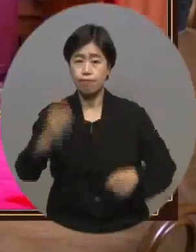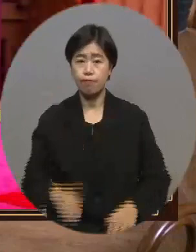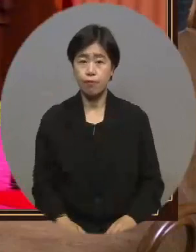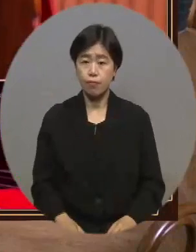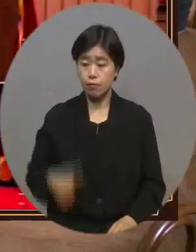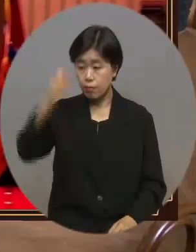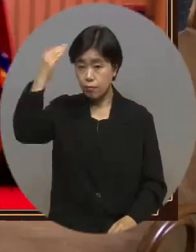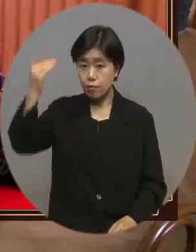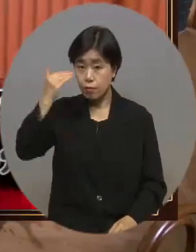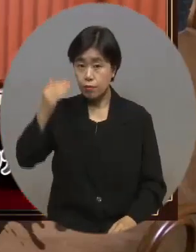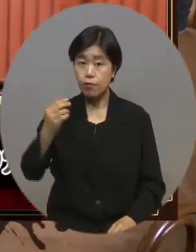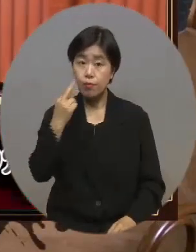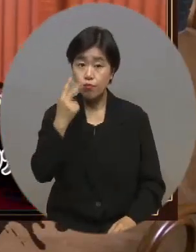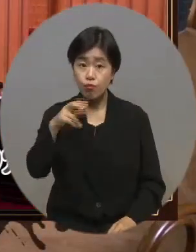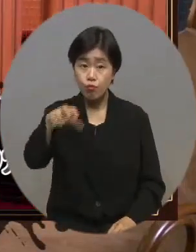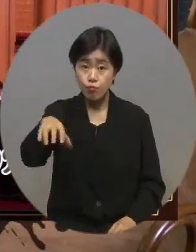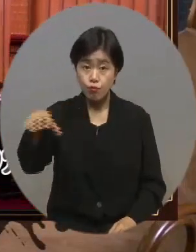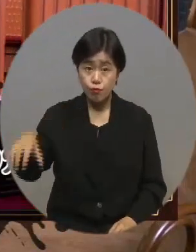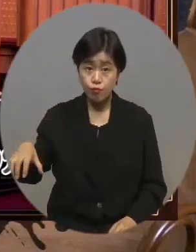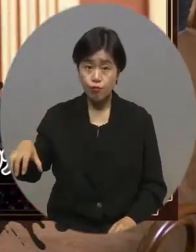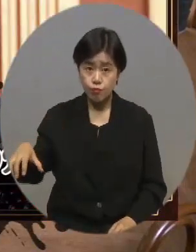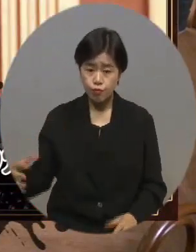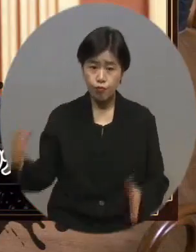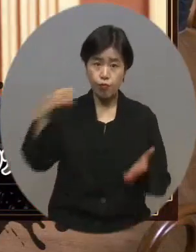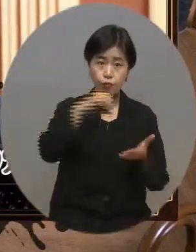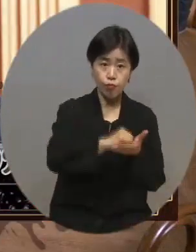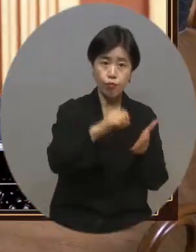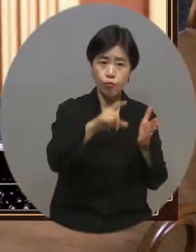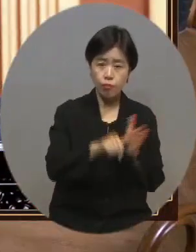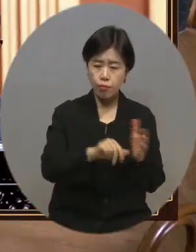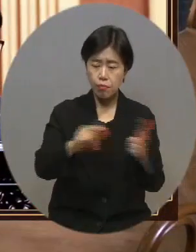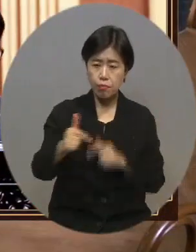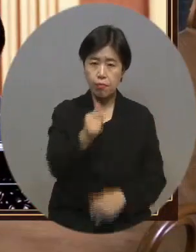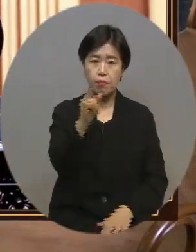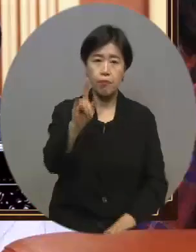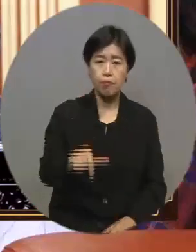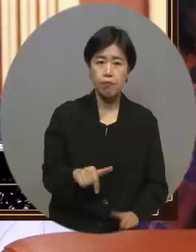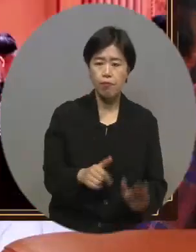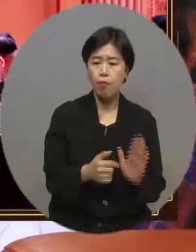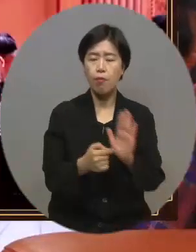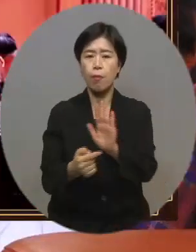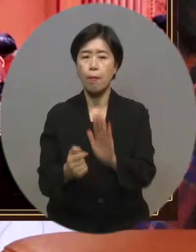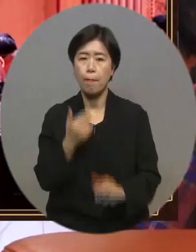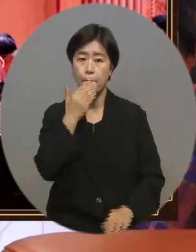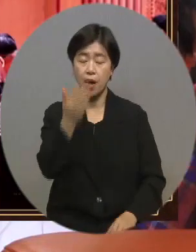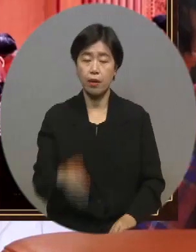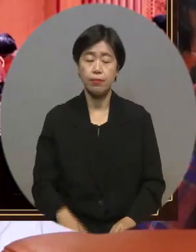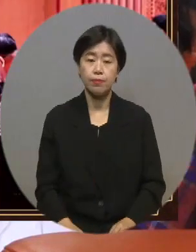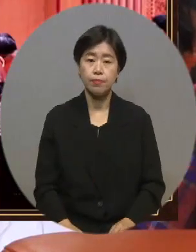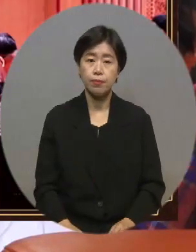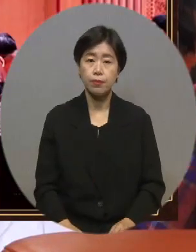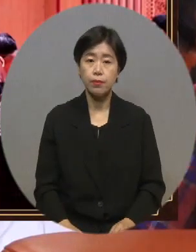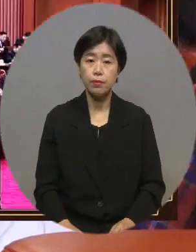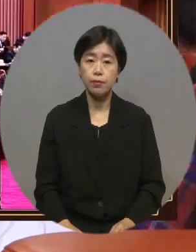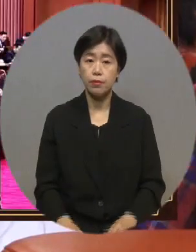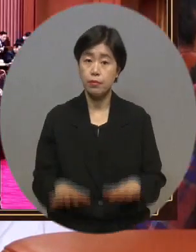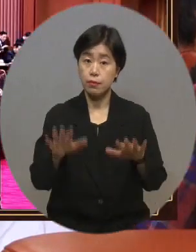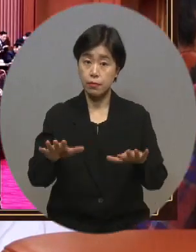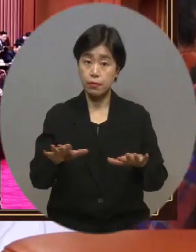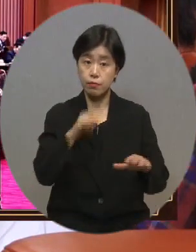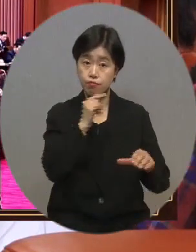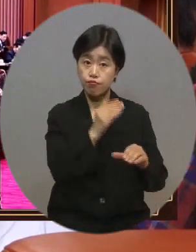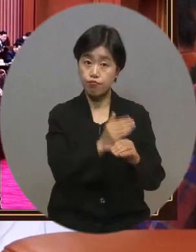미국이 건드리면 핵전쟁을 불사하겠다. 이 발언을 했잖아요. 네. 그 다음에 지금 실제로 북한